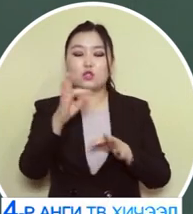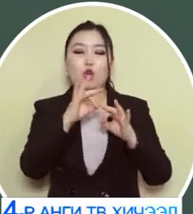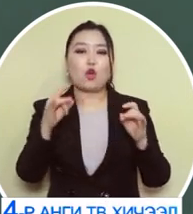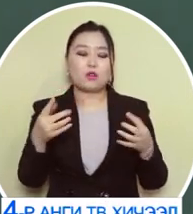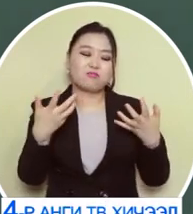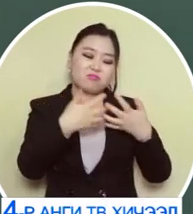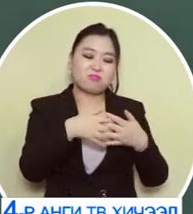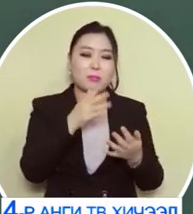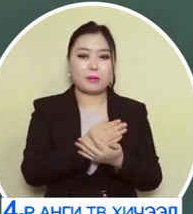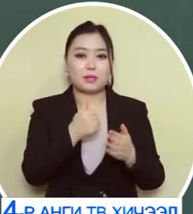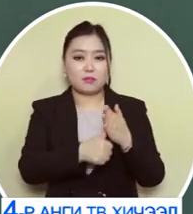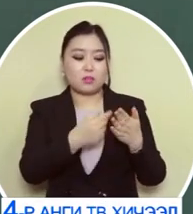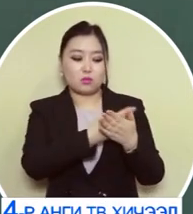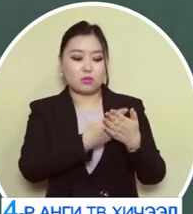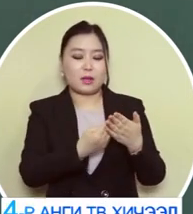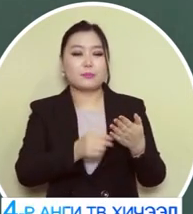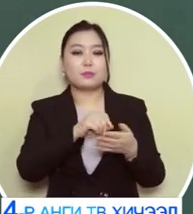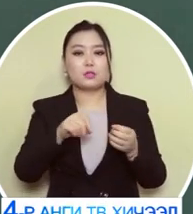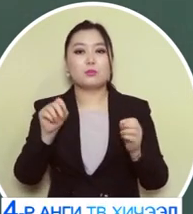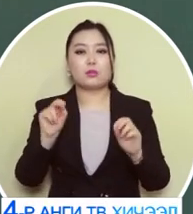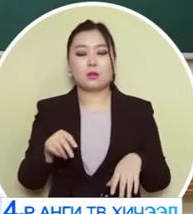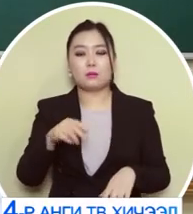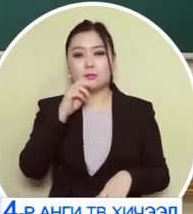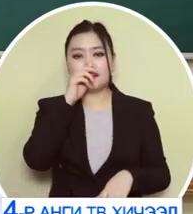Басқа болжамдарың болса, дәптерлеріңе жазып белгілеңдер.